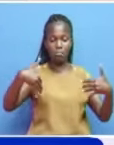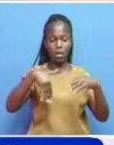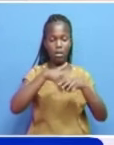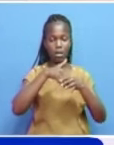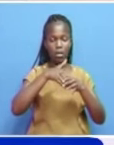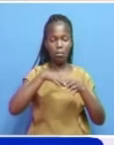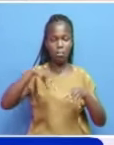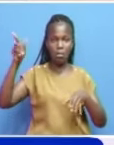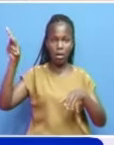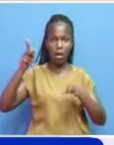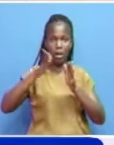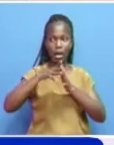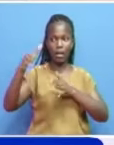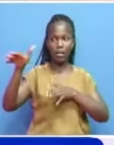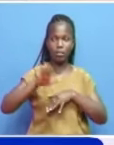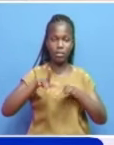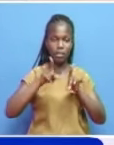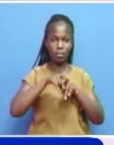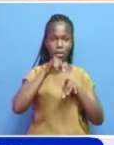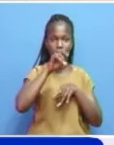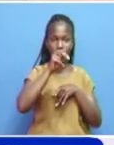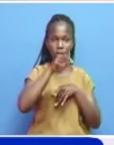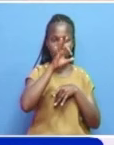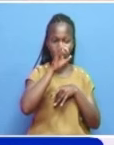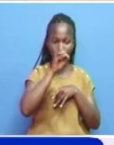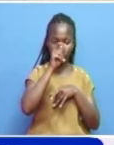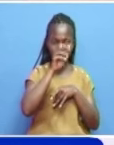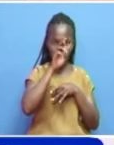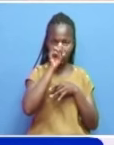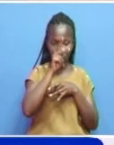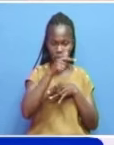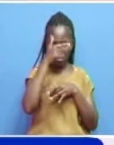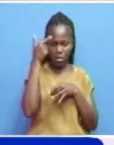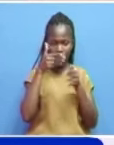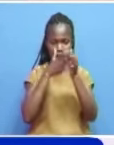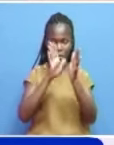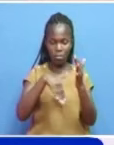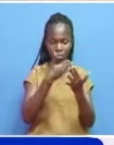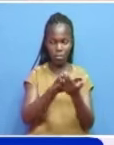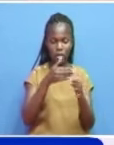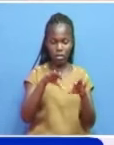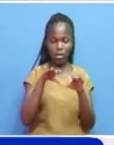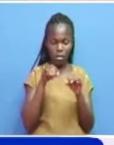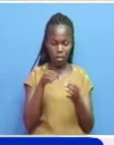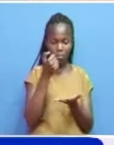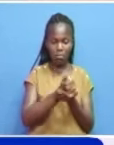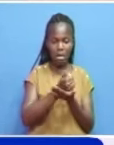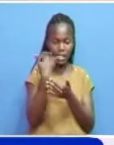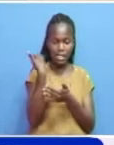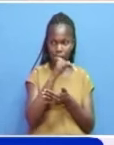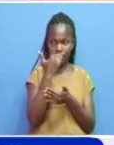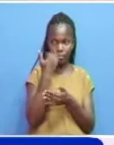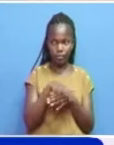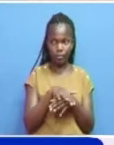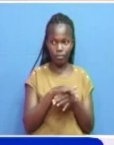ingi. Ono uyo volivote ya ikundia infotrack easea kumana na tongoi alame ndekethe tukosa mwanya wa gashagwa Kenya alame ukwata mbao